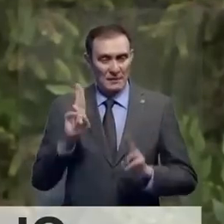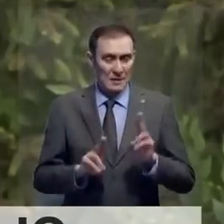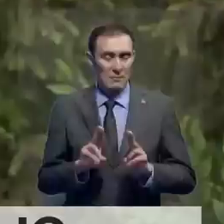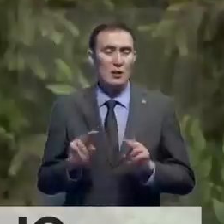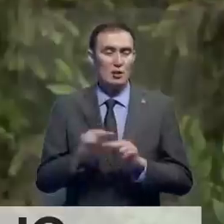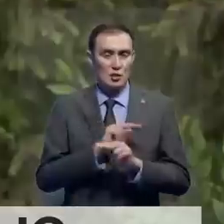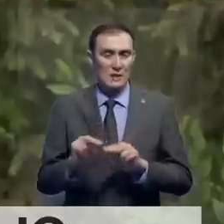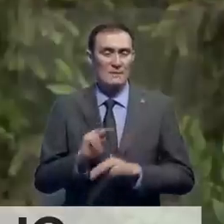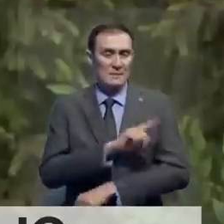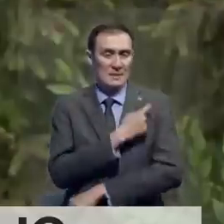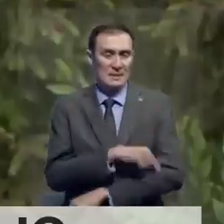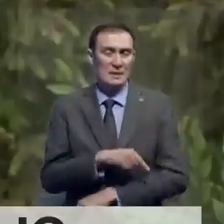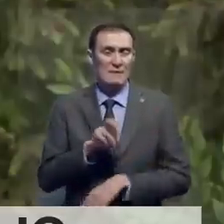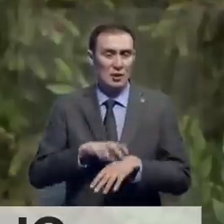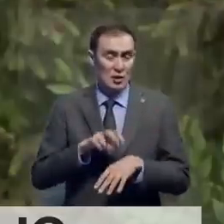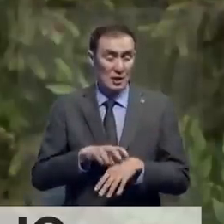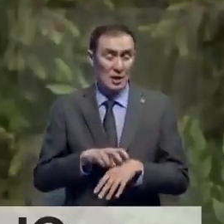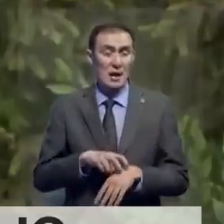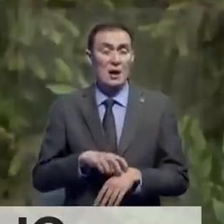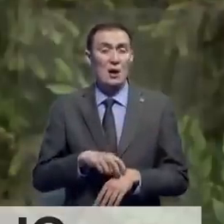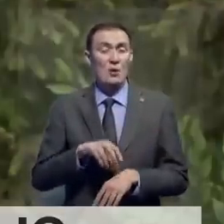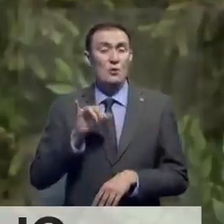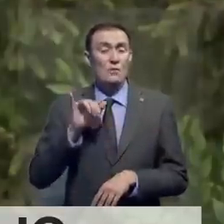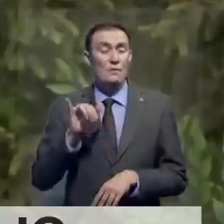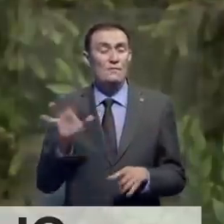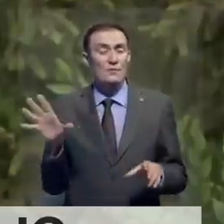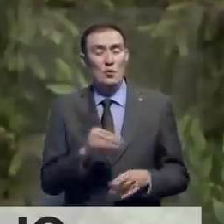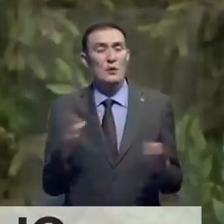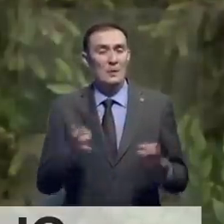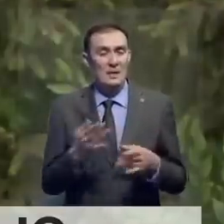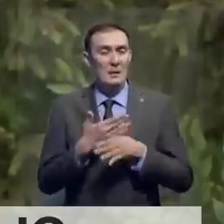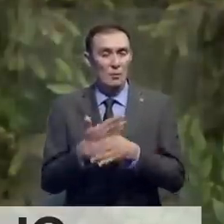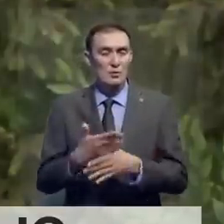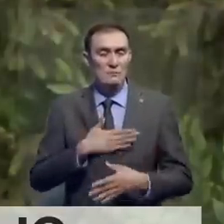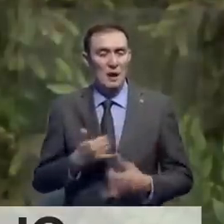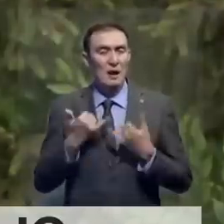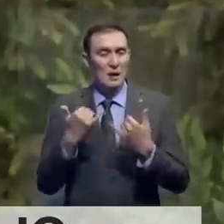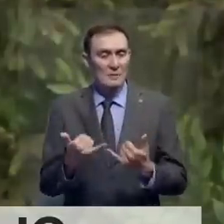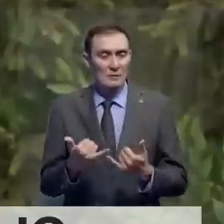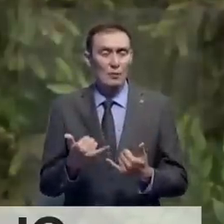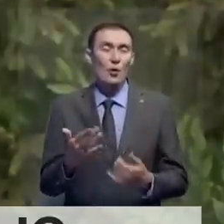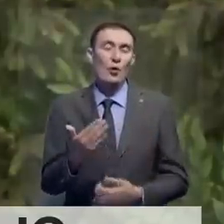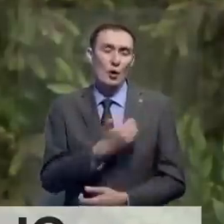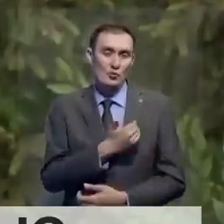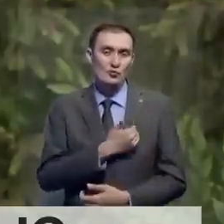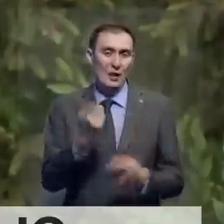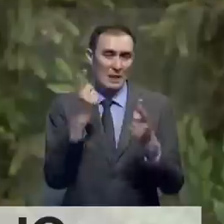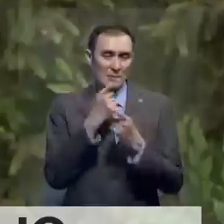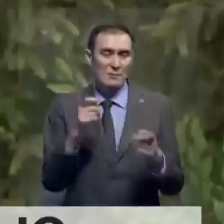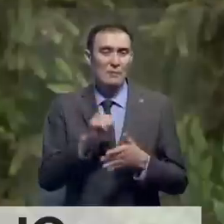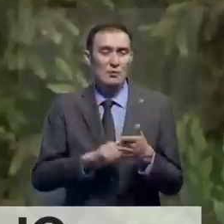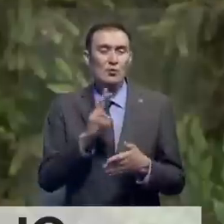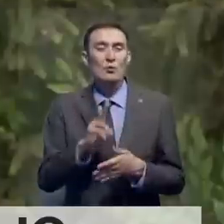лечения медицинских работников вся необходимая медицинская помощь оказывается Ну вот хотелось бы отметить конечно